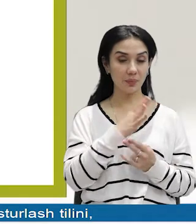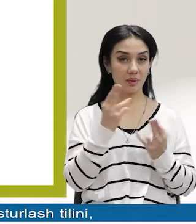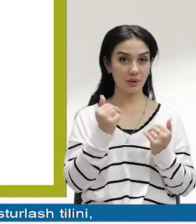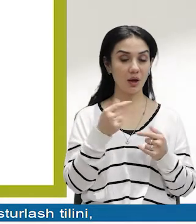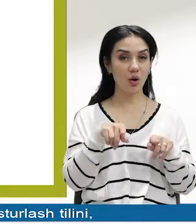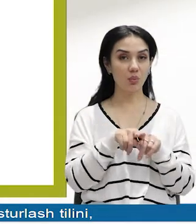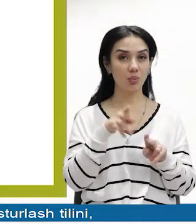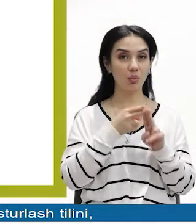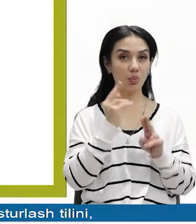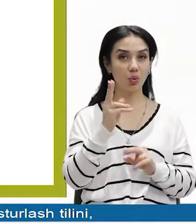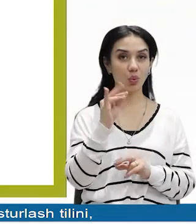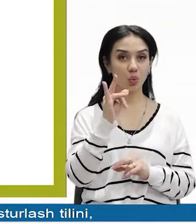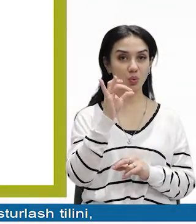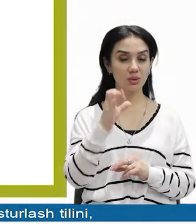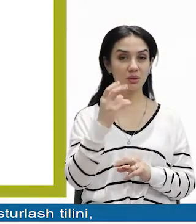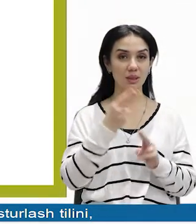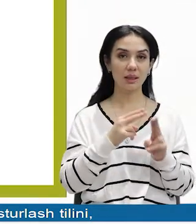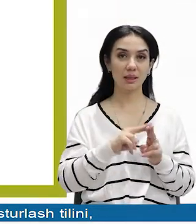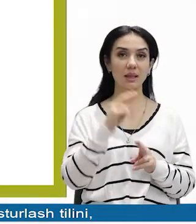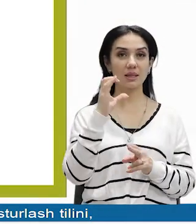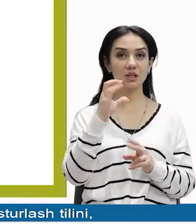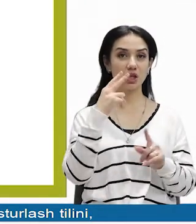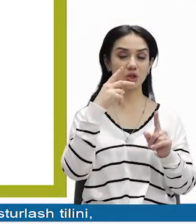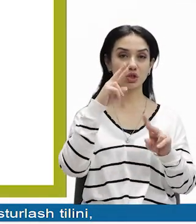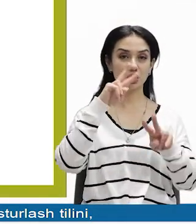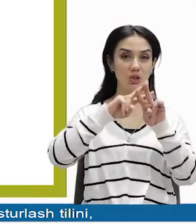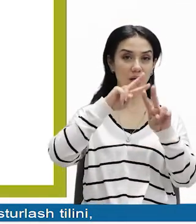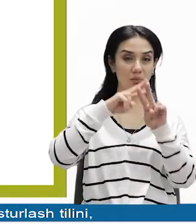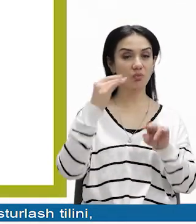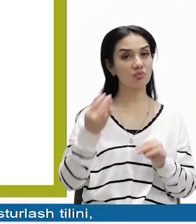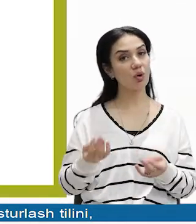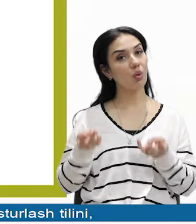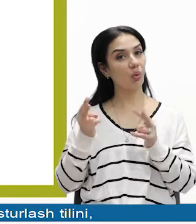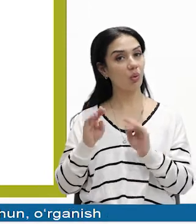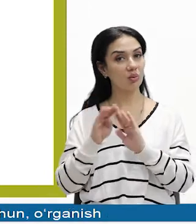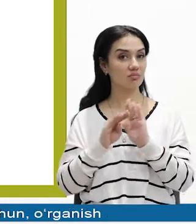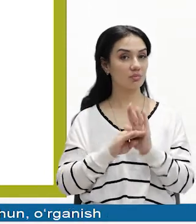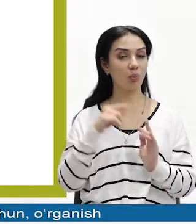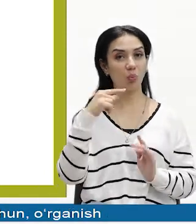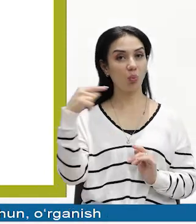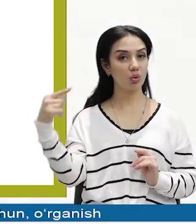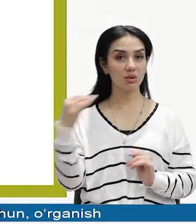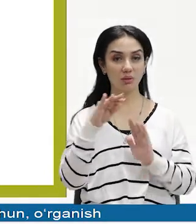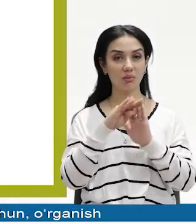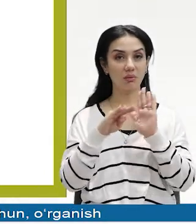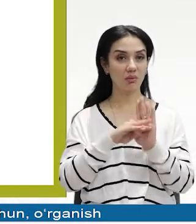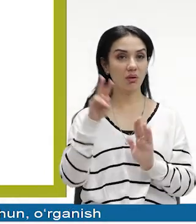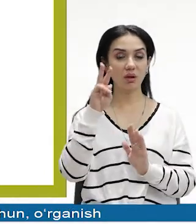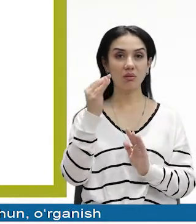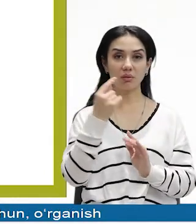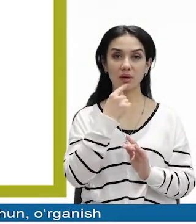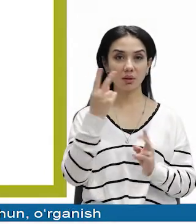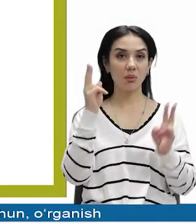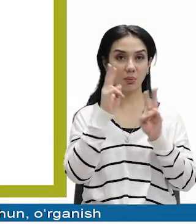bu kursimiz, ya'ni C sharp bu darsliklari qolgan dasturlashtirishlarni, boshqa dasturlashtirishlarni bilmagan holda